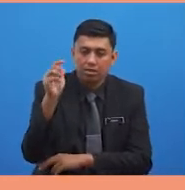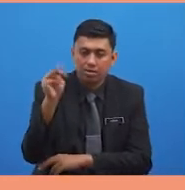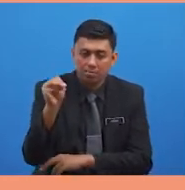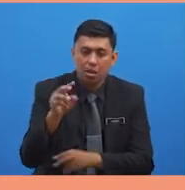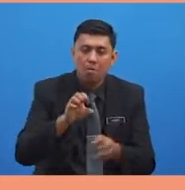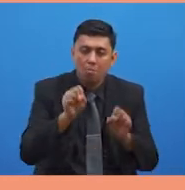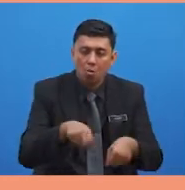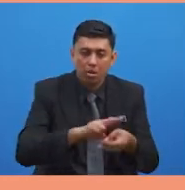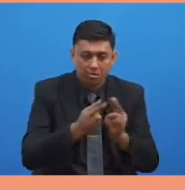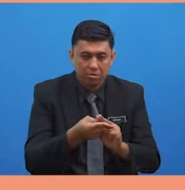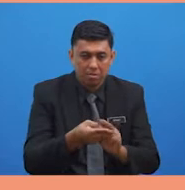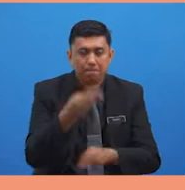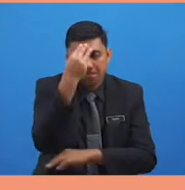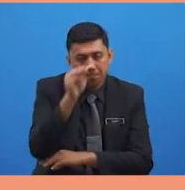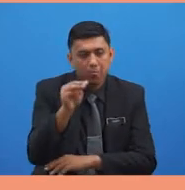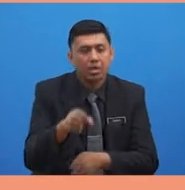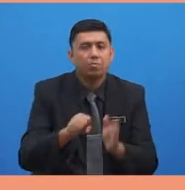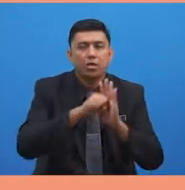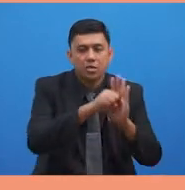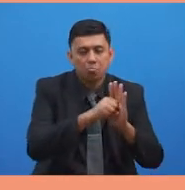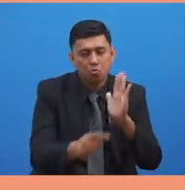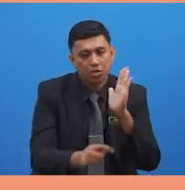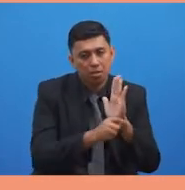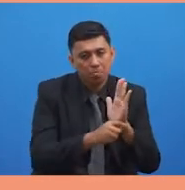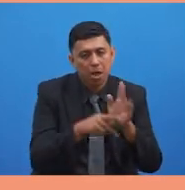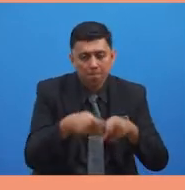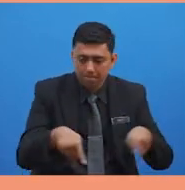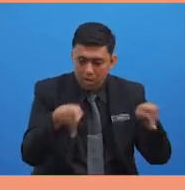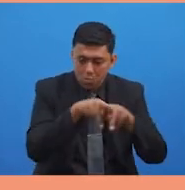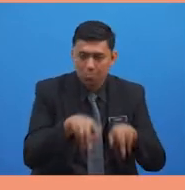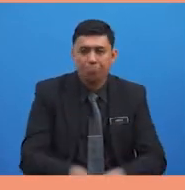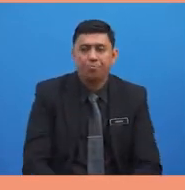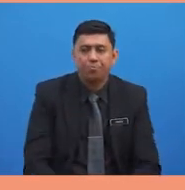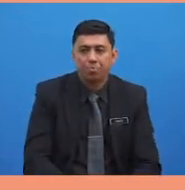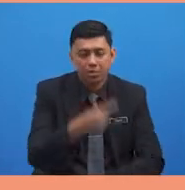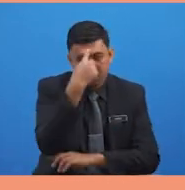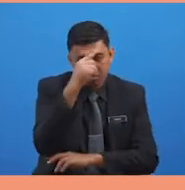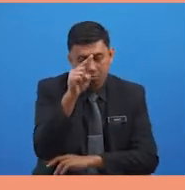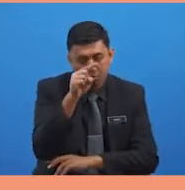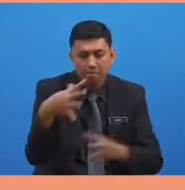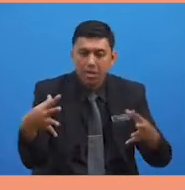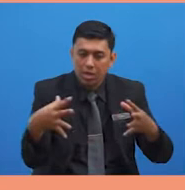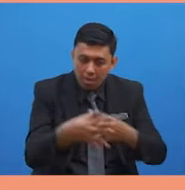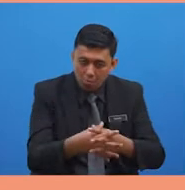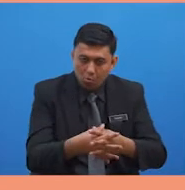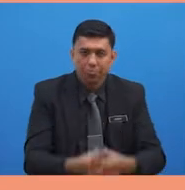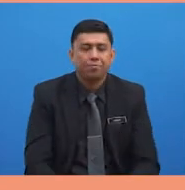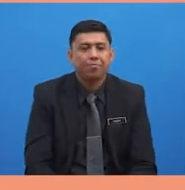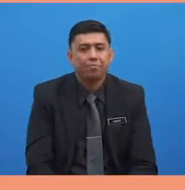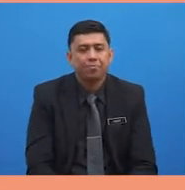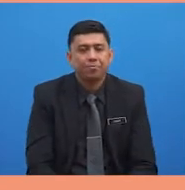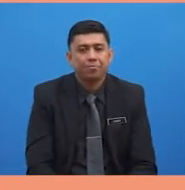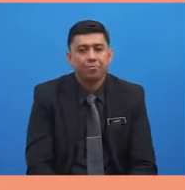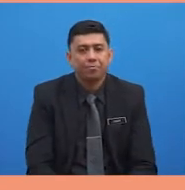item pemboleh ubah, maka simbol tambah diperlukan untuk menggabungkannya.